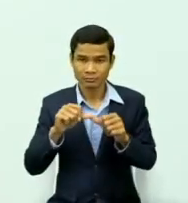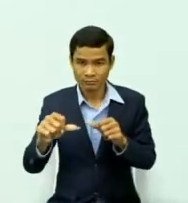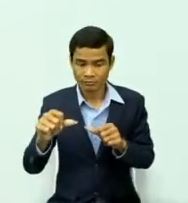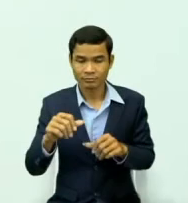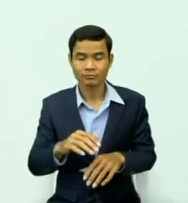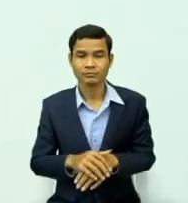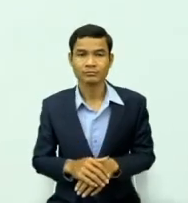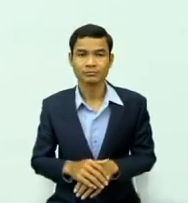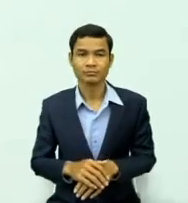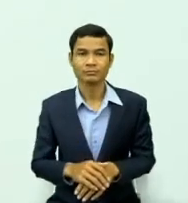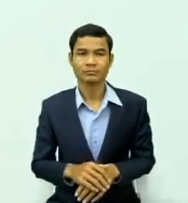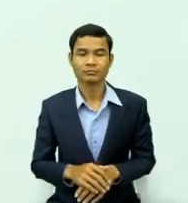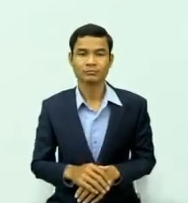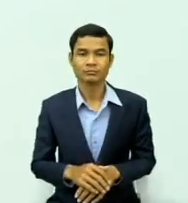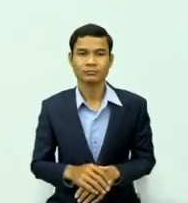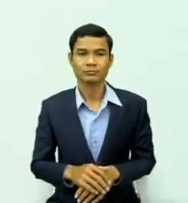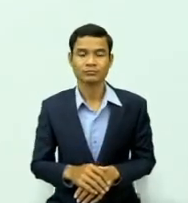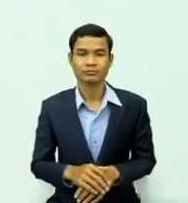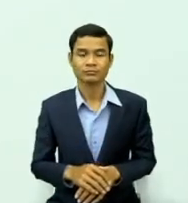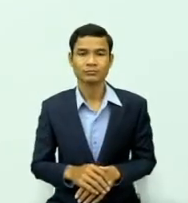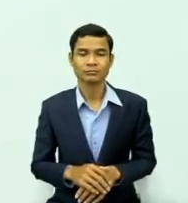tốt